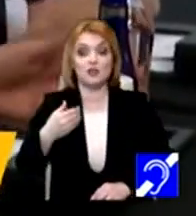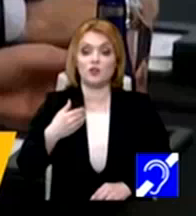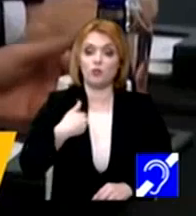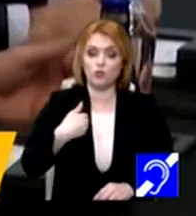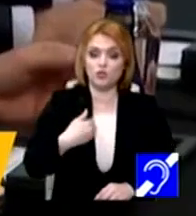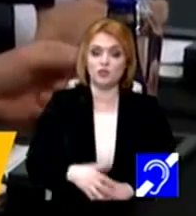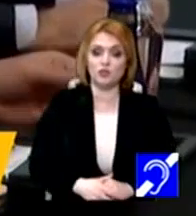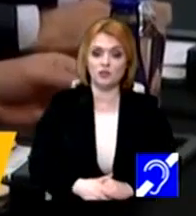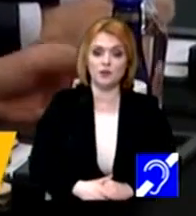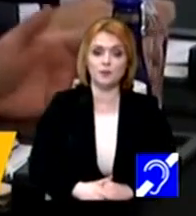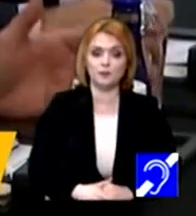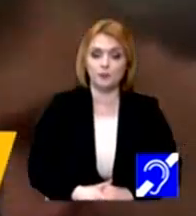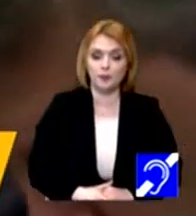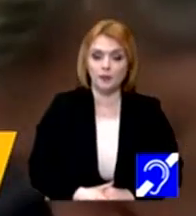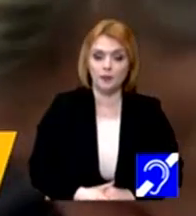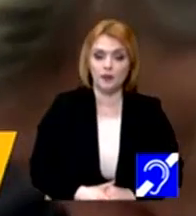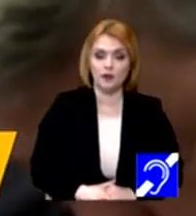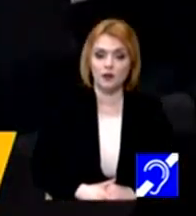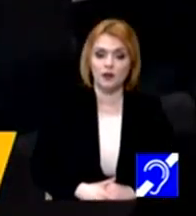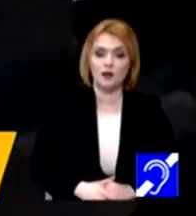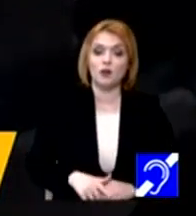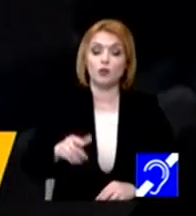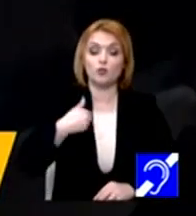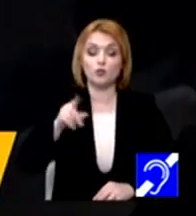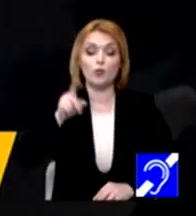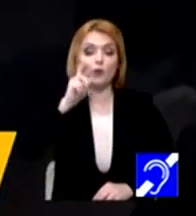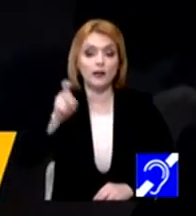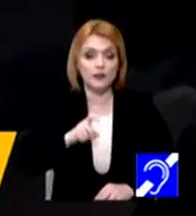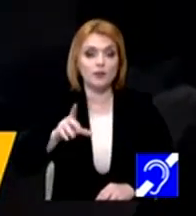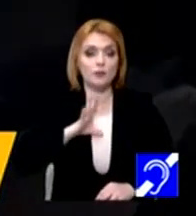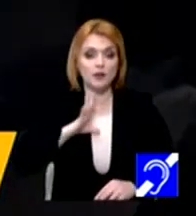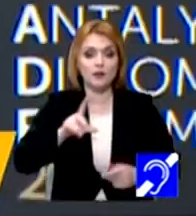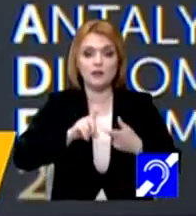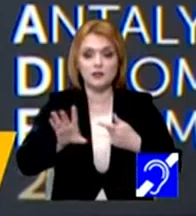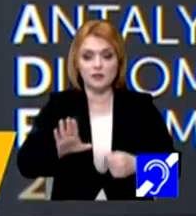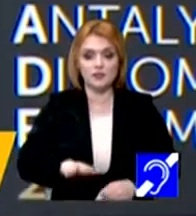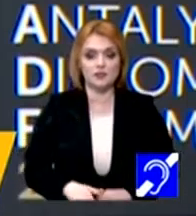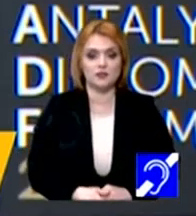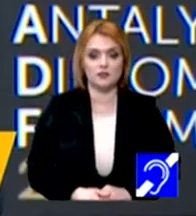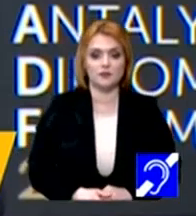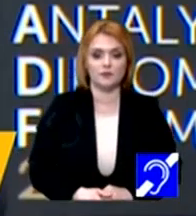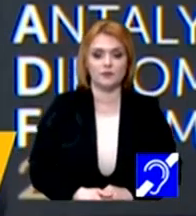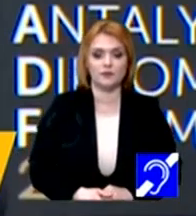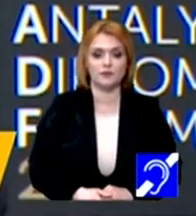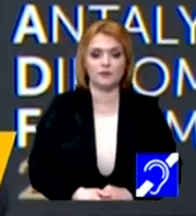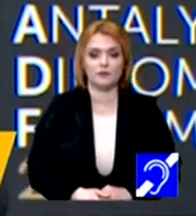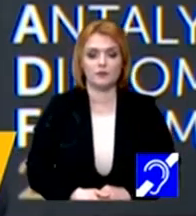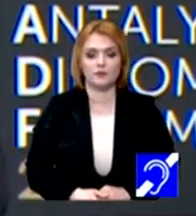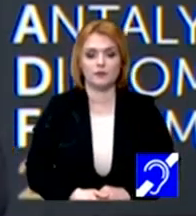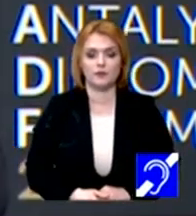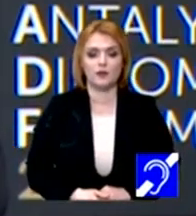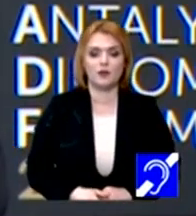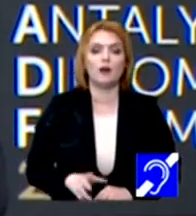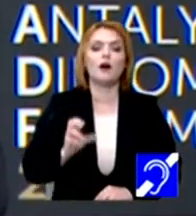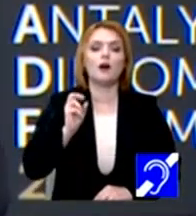posibilitatea încetării focului, Lavrov a spus că operațiunea militară specială va continua. Как развивается